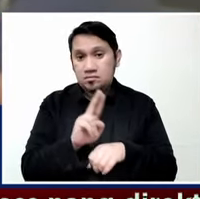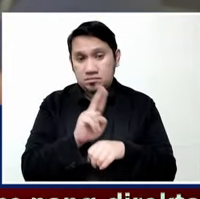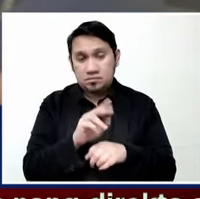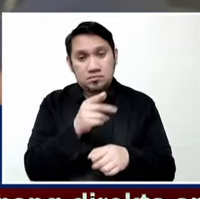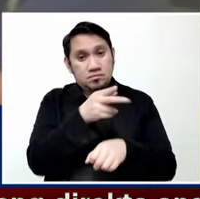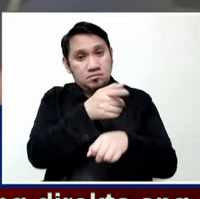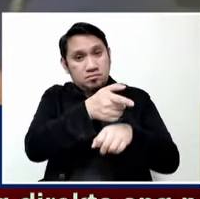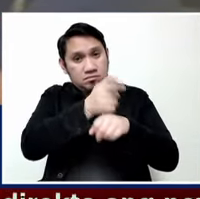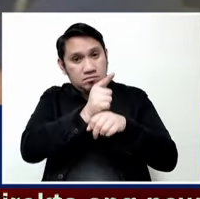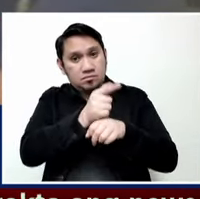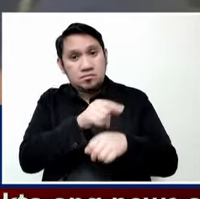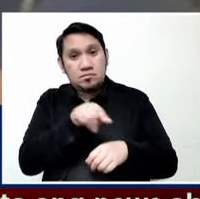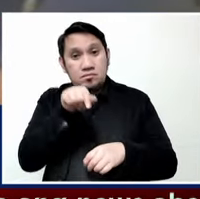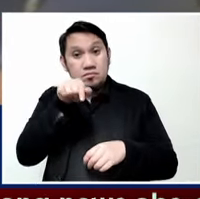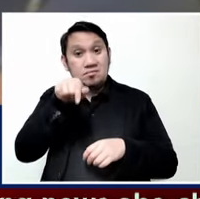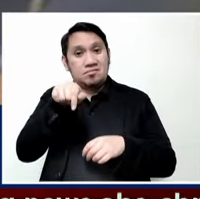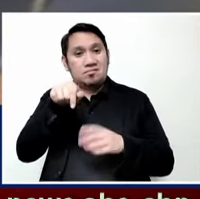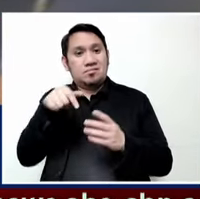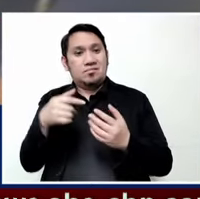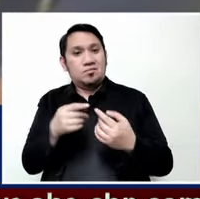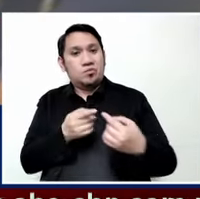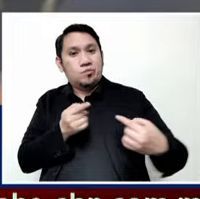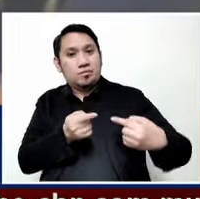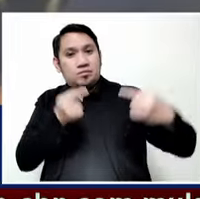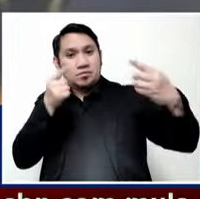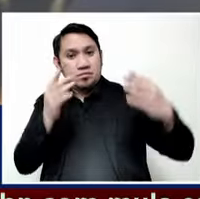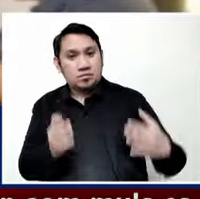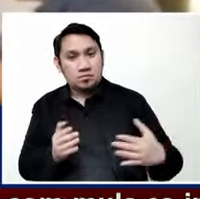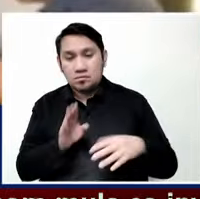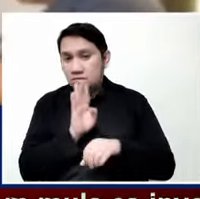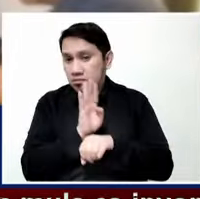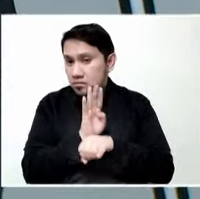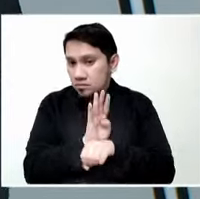Teves laban sa isang karibal nila sa negosyo.